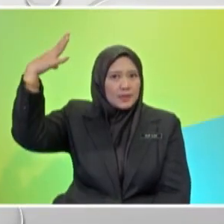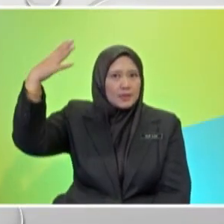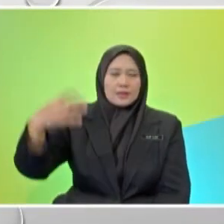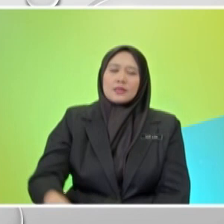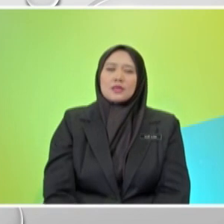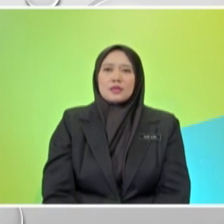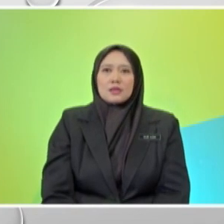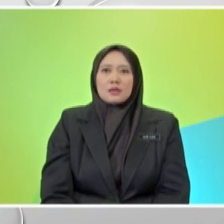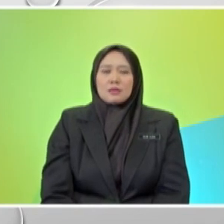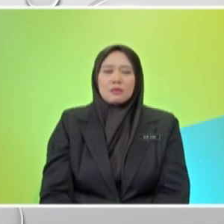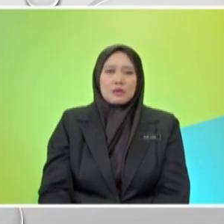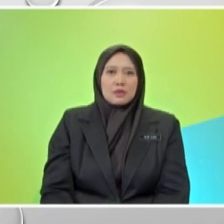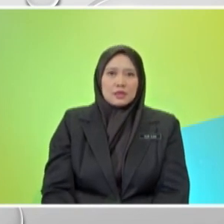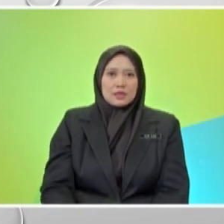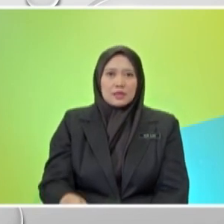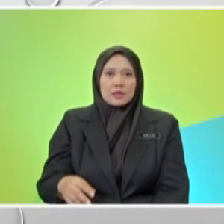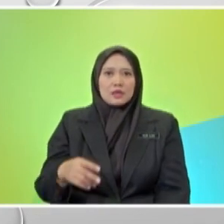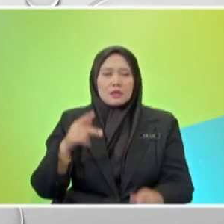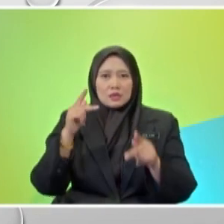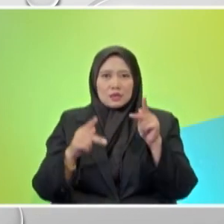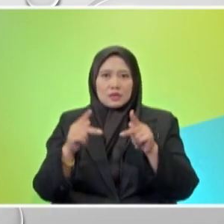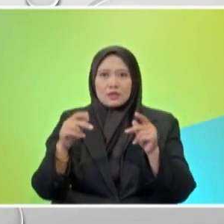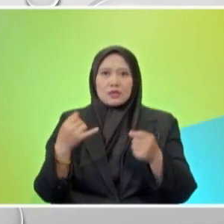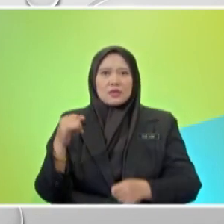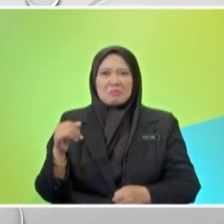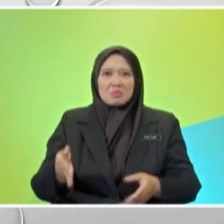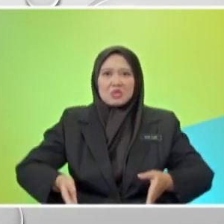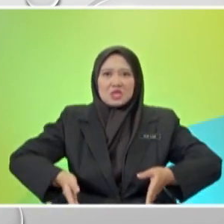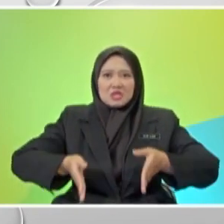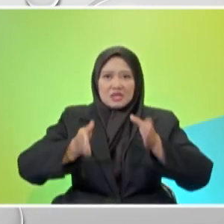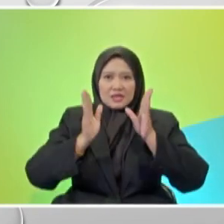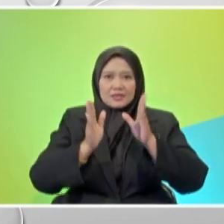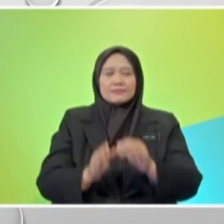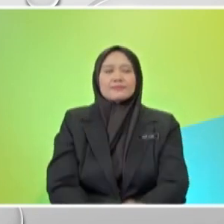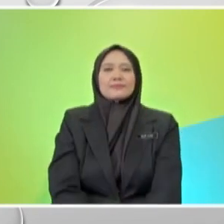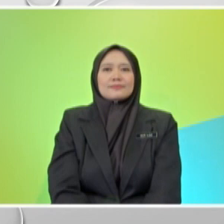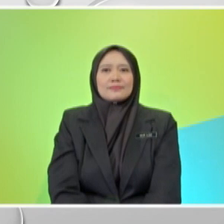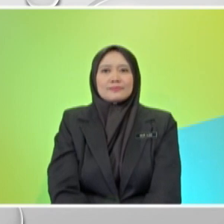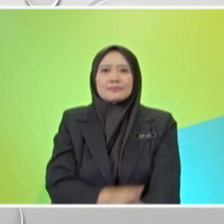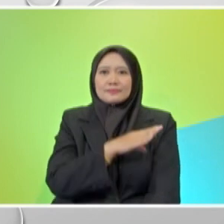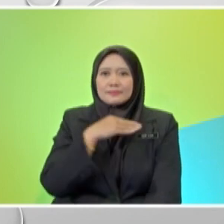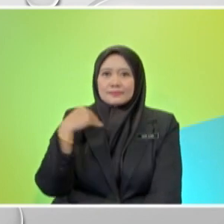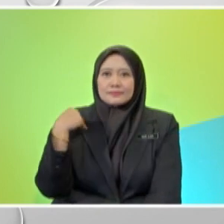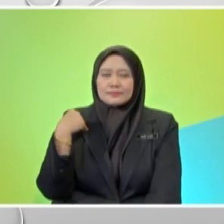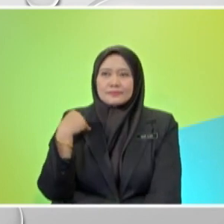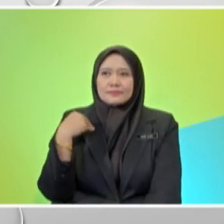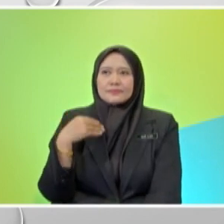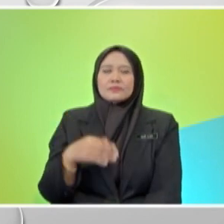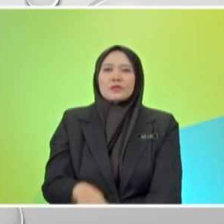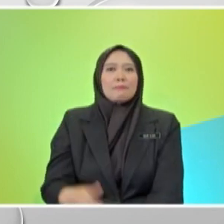boleh. Bagus Irfan faham berkenaan dengan lampu isyarat tu. Murid-murid di rumah juga ya. Okey. Dan pada masa yang sama,